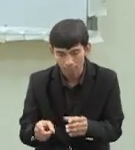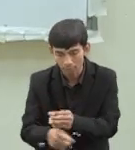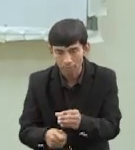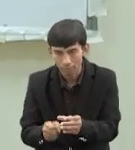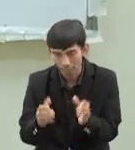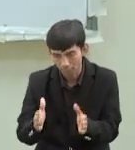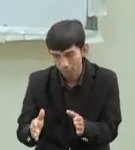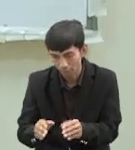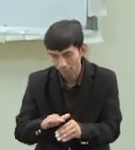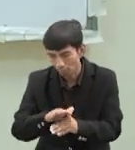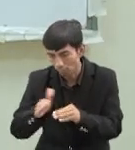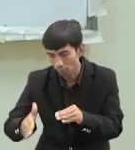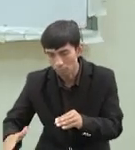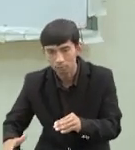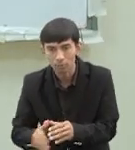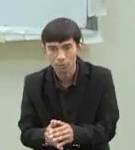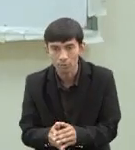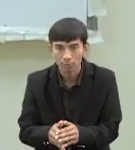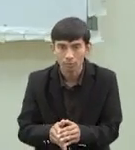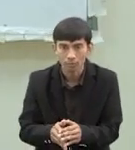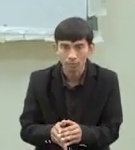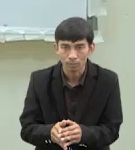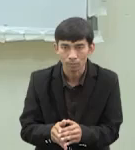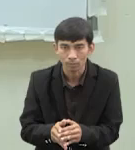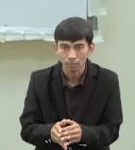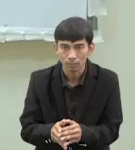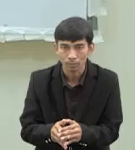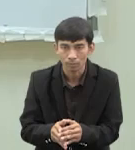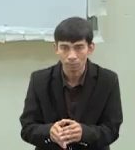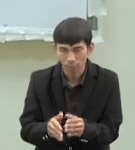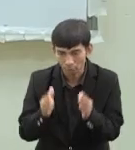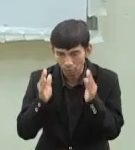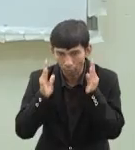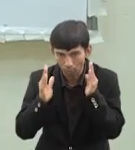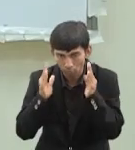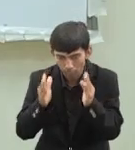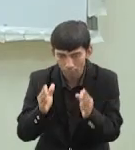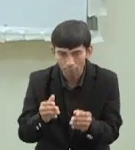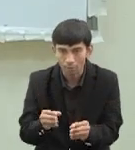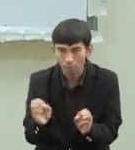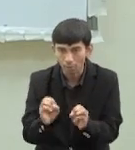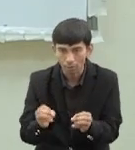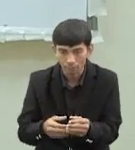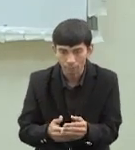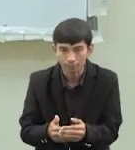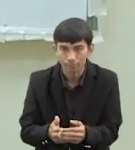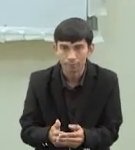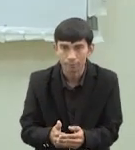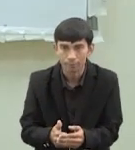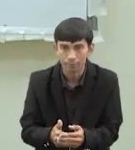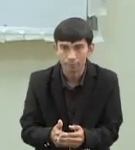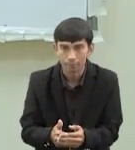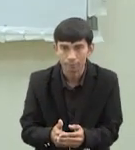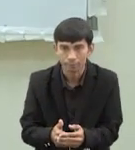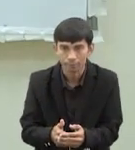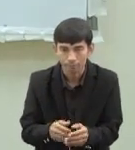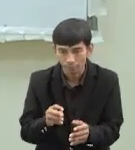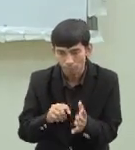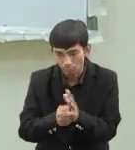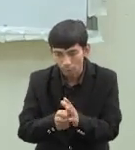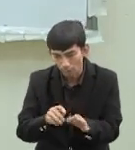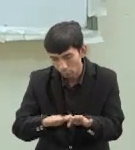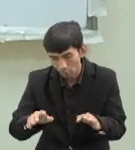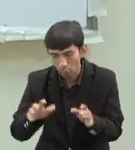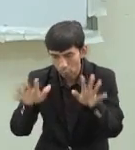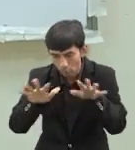riêng. Có trớ prong priệp mình bận đói. Kà nà phliêng thlẹ chốt